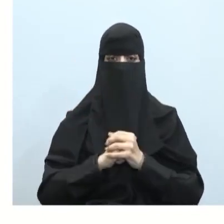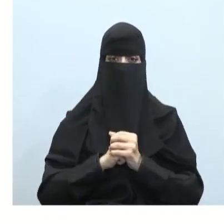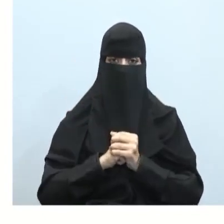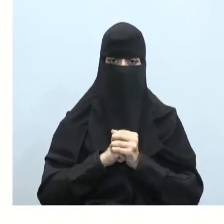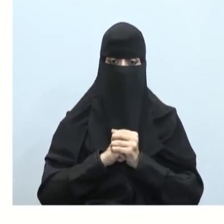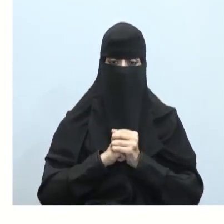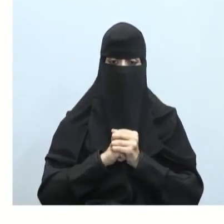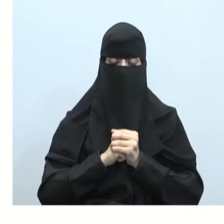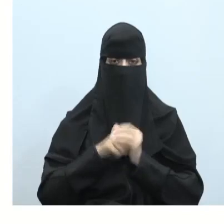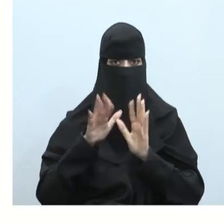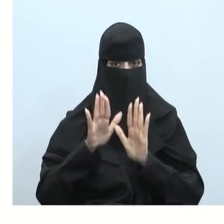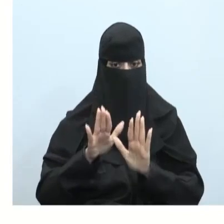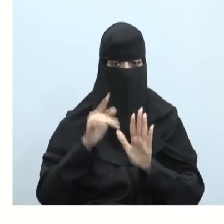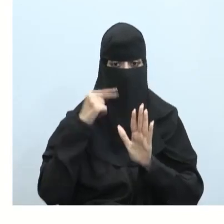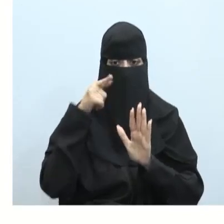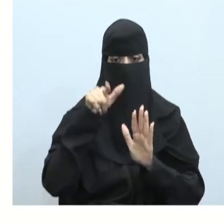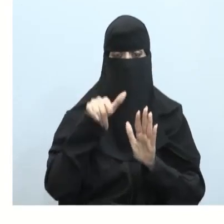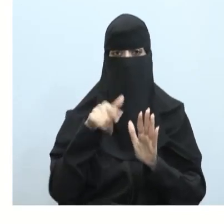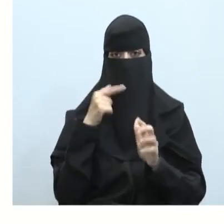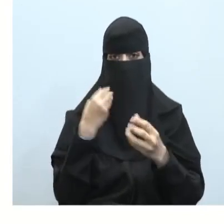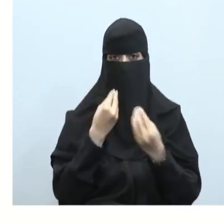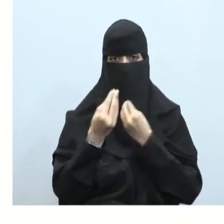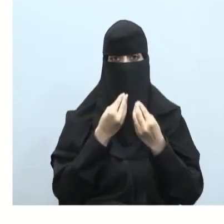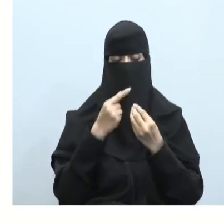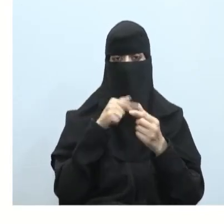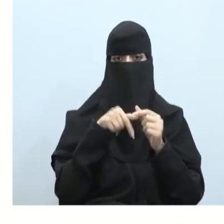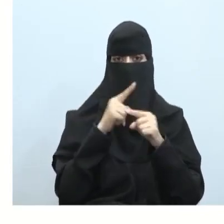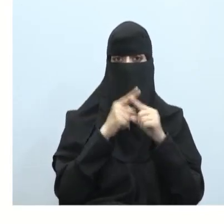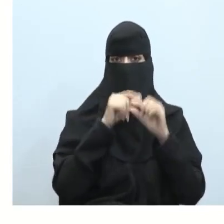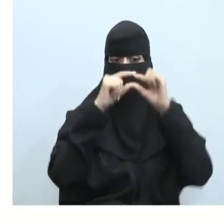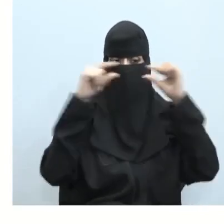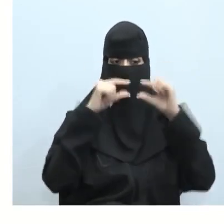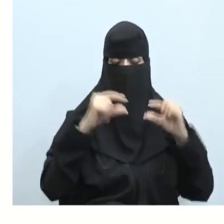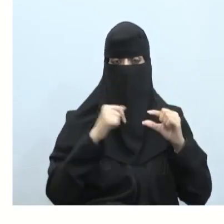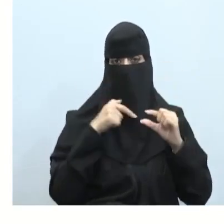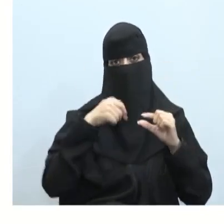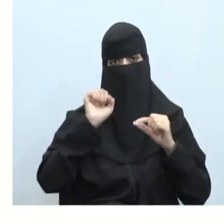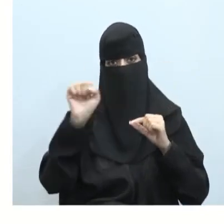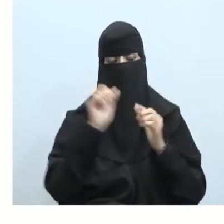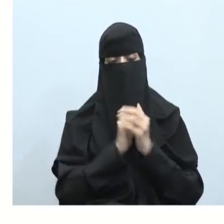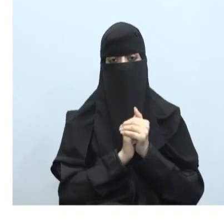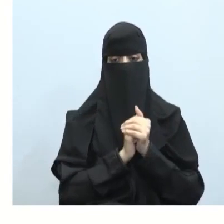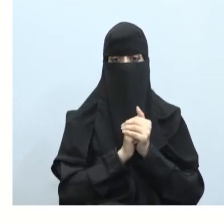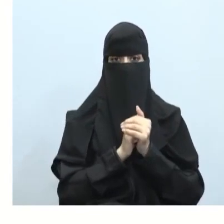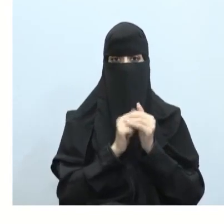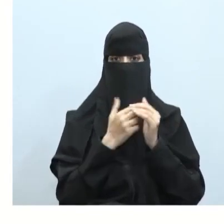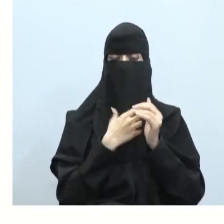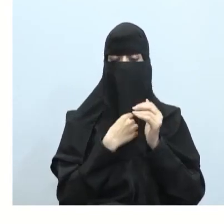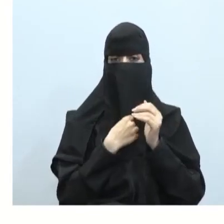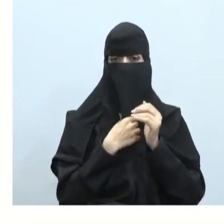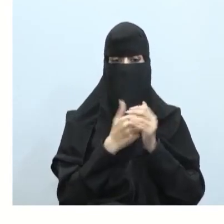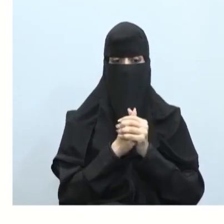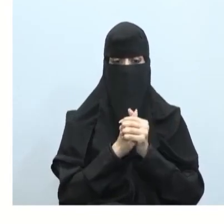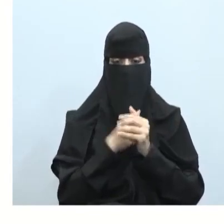اذا اتفقنا انه في عمليه التعامل مع الاخطاء كل سطر على حده في المفسر في المفسر كل سطر بشكل